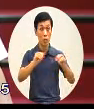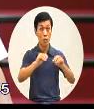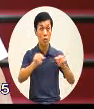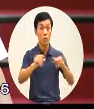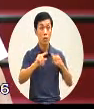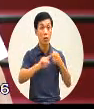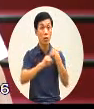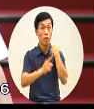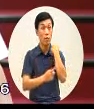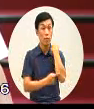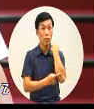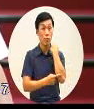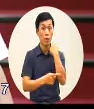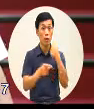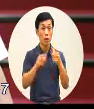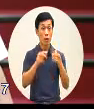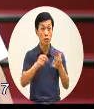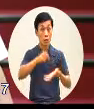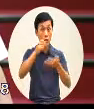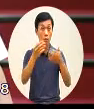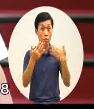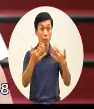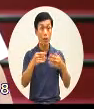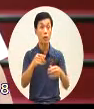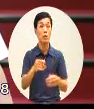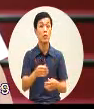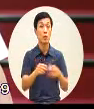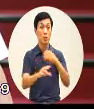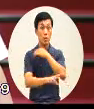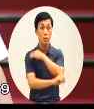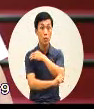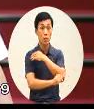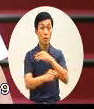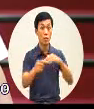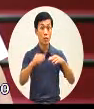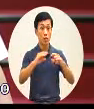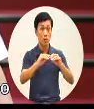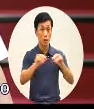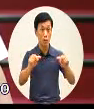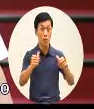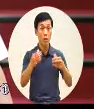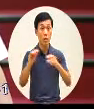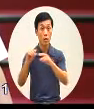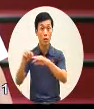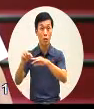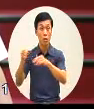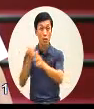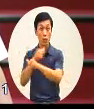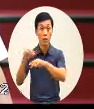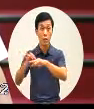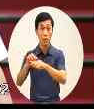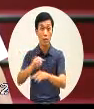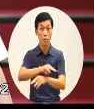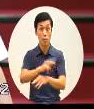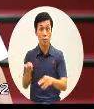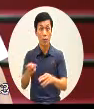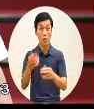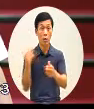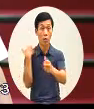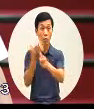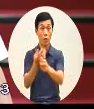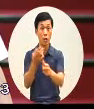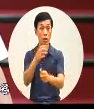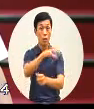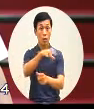络有得有啊哈。接受基地啊、哦，它的折角代金是要由我们的委托三家以